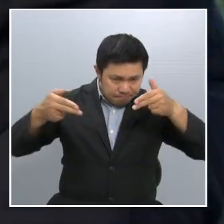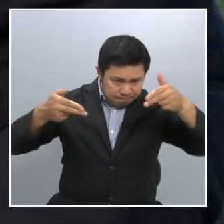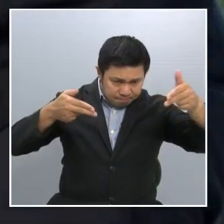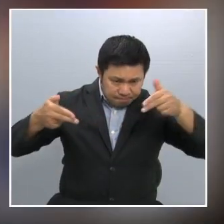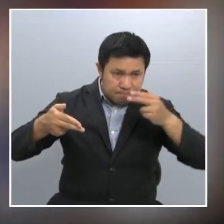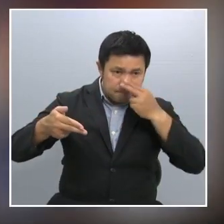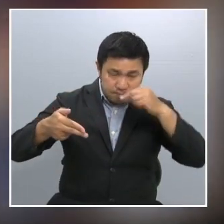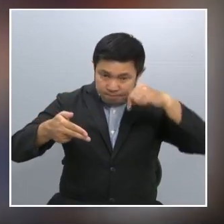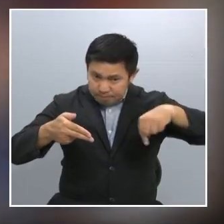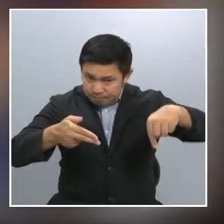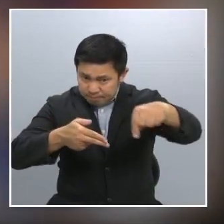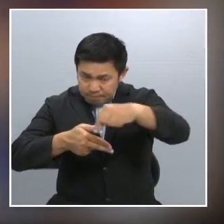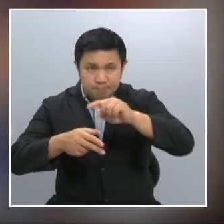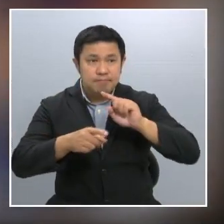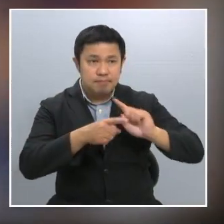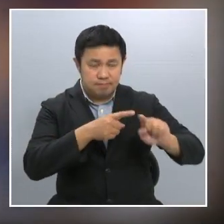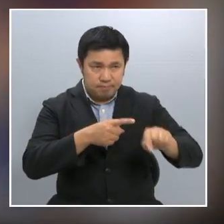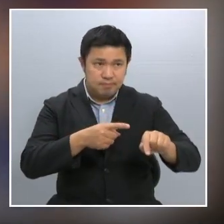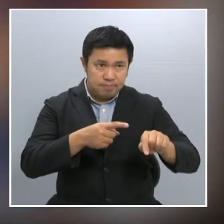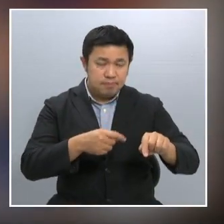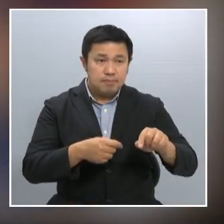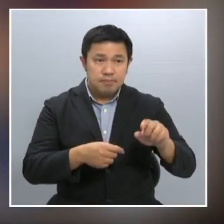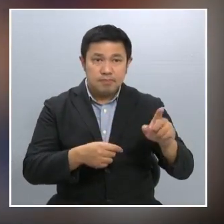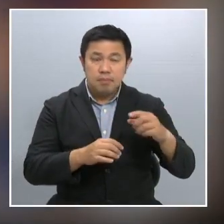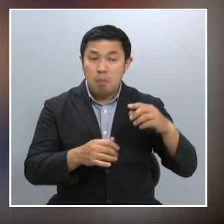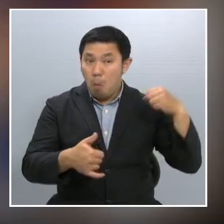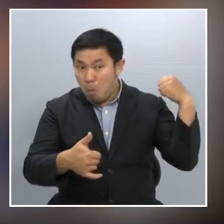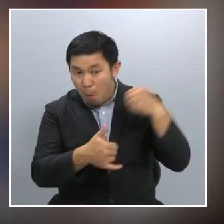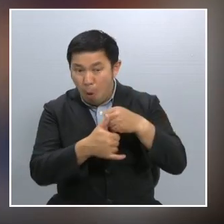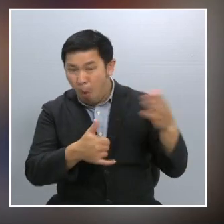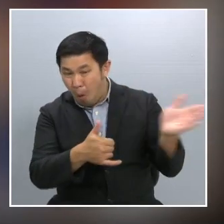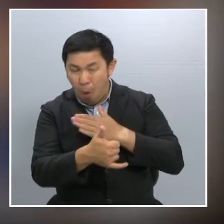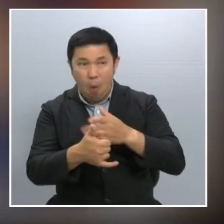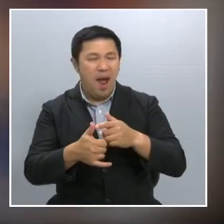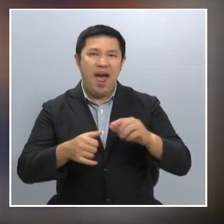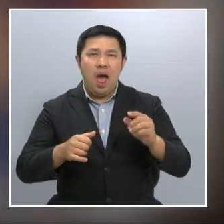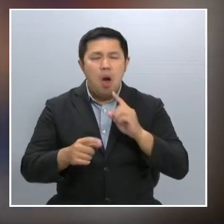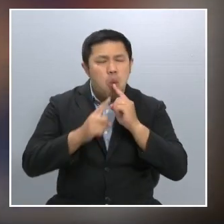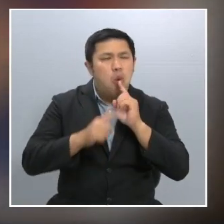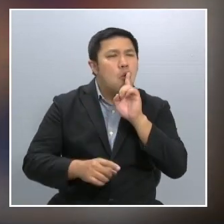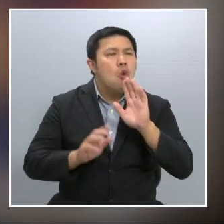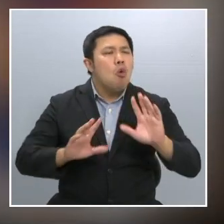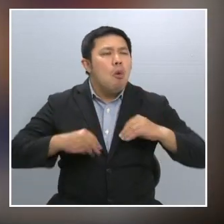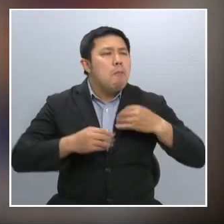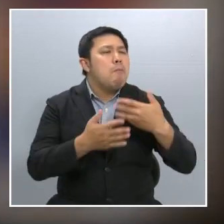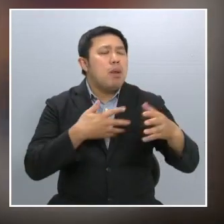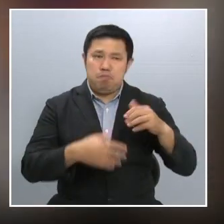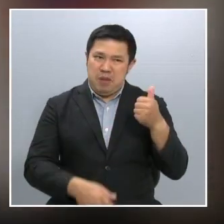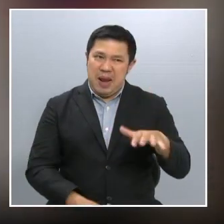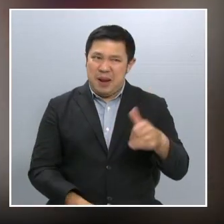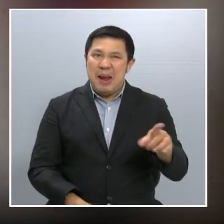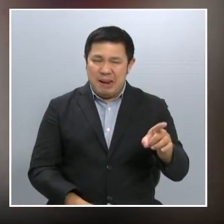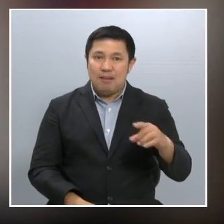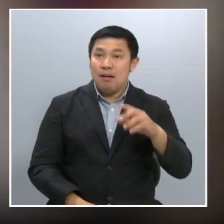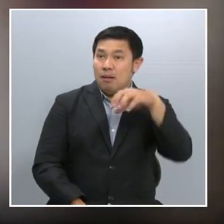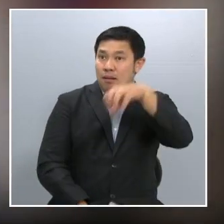รอบจุดเกิดเหตุนะคะแล้วก็ยืนยันด้วยว่าคดีการทำร้ายร่างกายกันแบบนี้ยอมความกันไม่ได้ส่วนผลการตรวจร่างกายเดี๋ยวรอให้โรงพยาบ